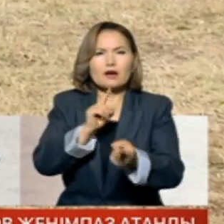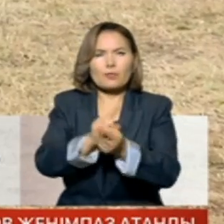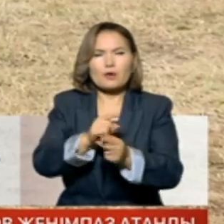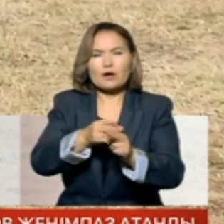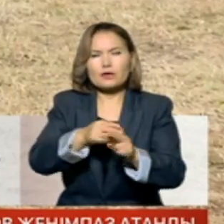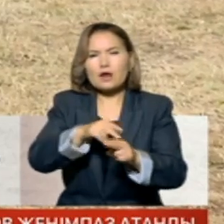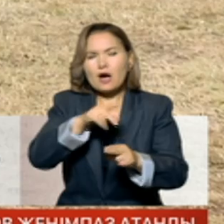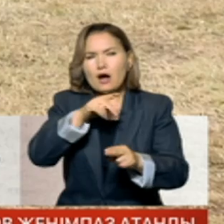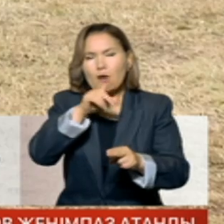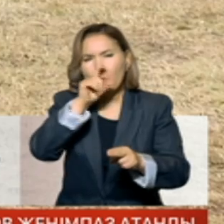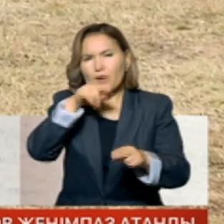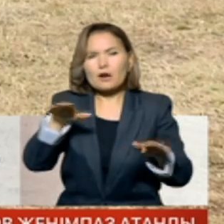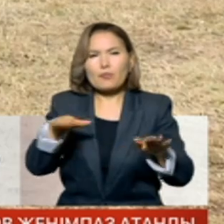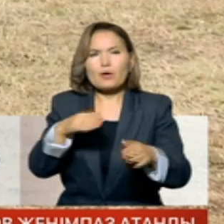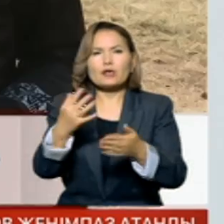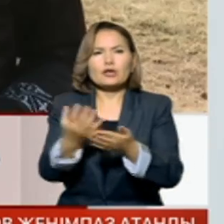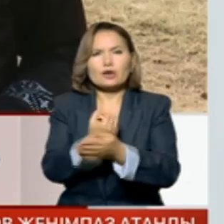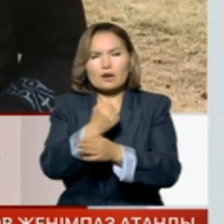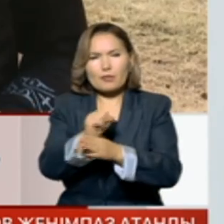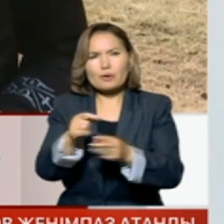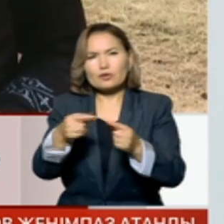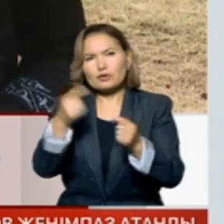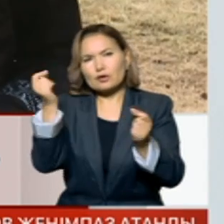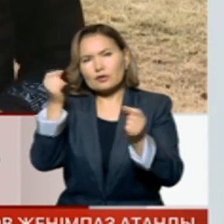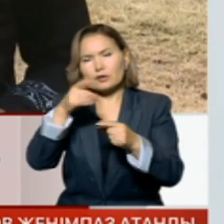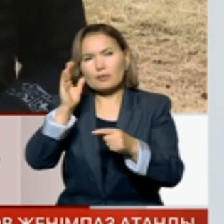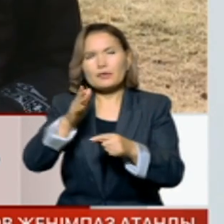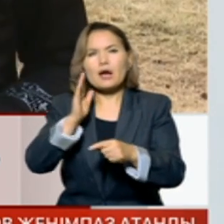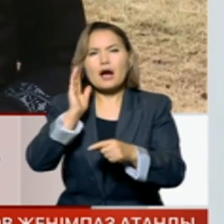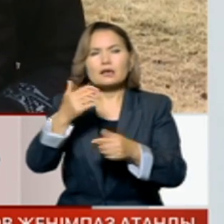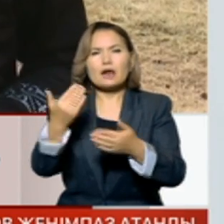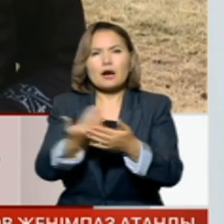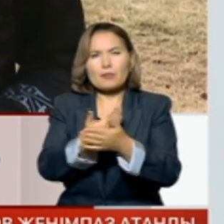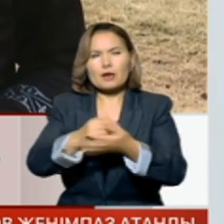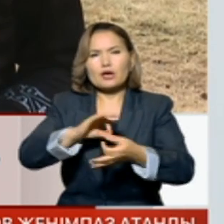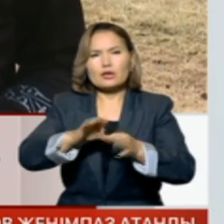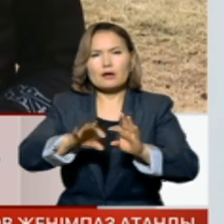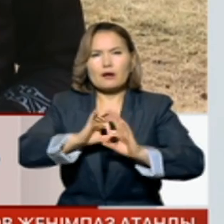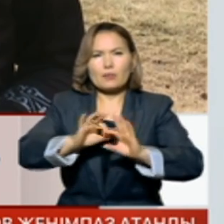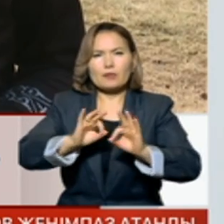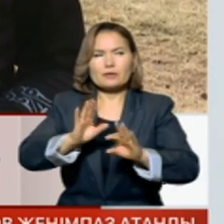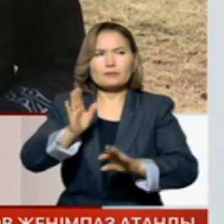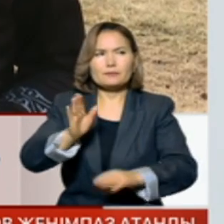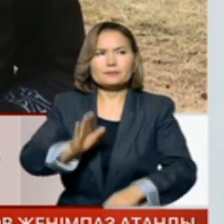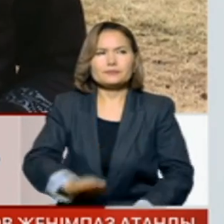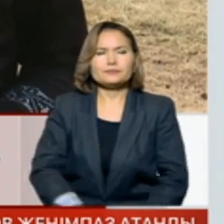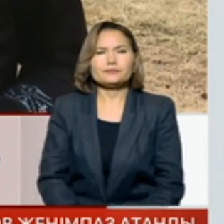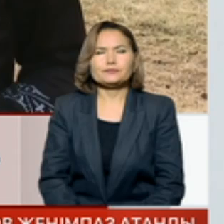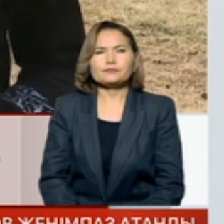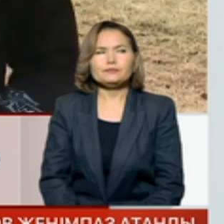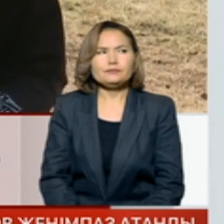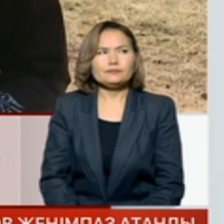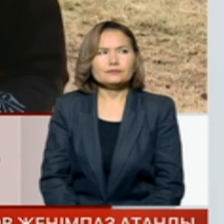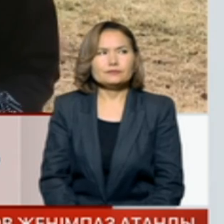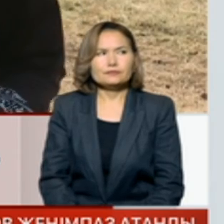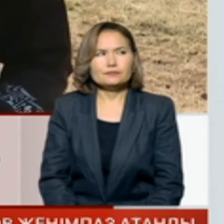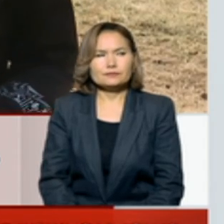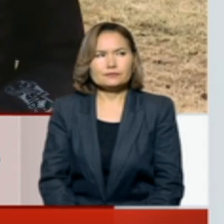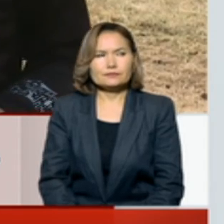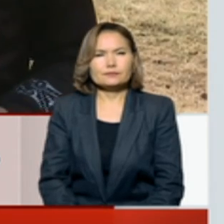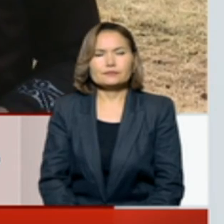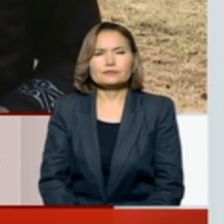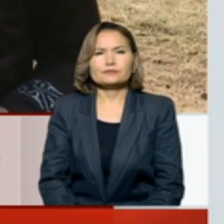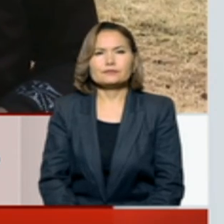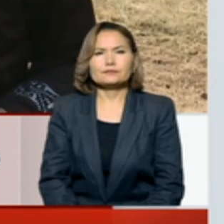құсбегілер сайысының жеңімпаздары да белгілі болып қалар. Оны алдағы ақпаратта жеткізетін боламын. Рахмет, Дархан.